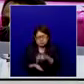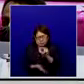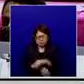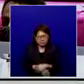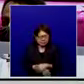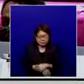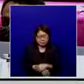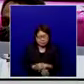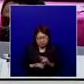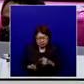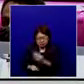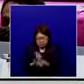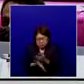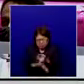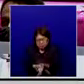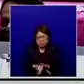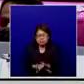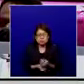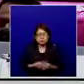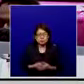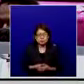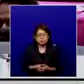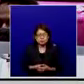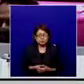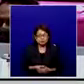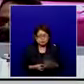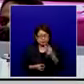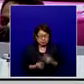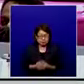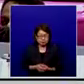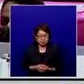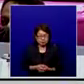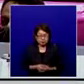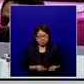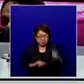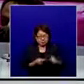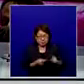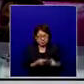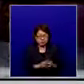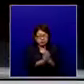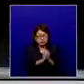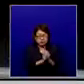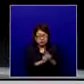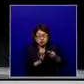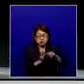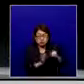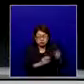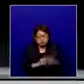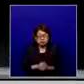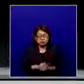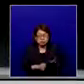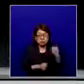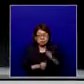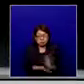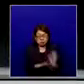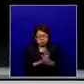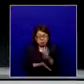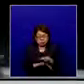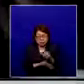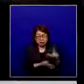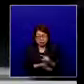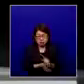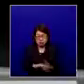ไม่รู้บริจาคแค่นี้มันจะคุ้มได้ยังไงอ่ะเห็นไหมครับแล้วดูสิอย่างแจ็คมาเนี่ยนี่ของเก่านะที่บริจาค 4,000 ล้านนะของ